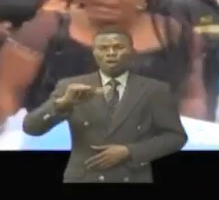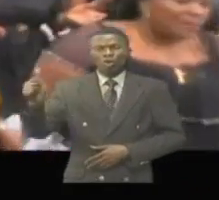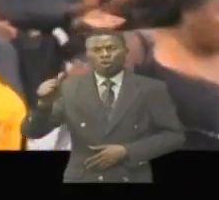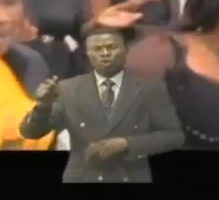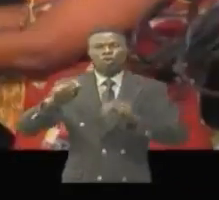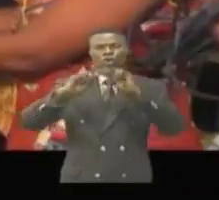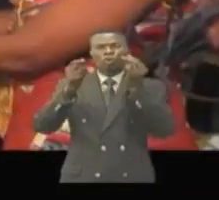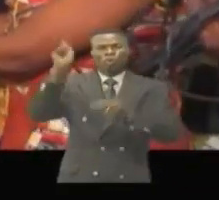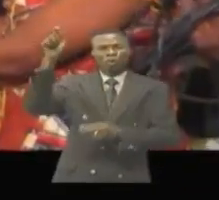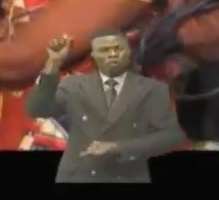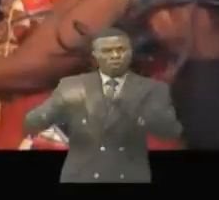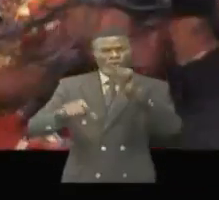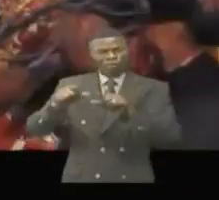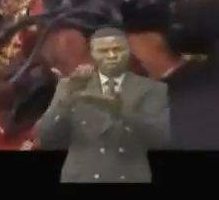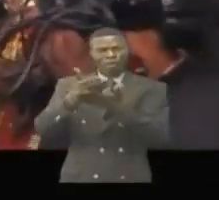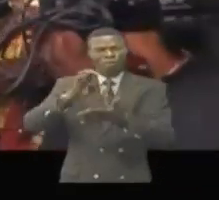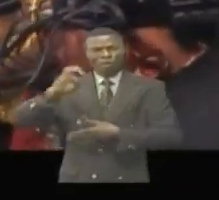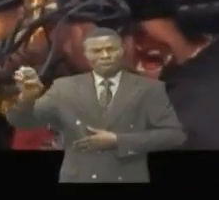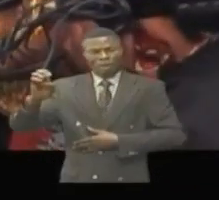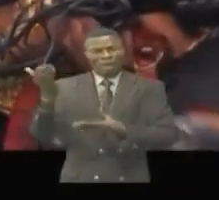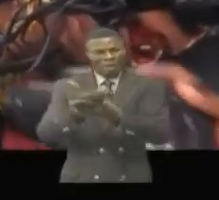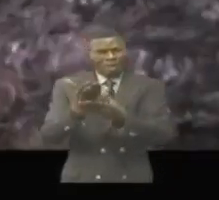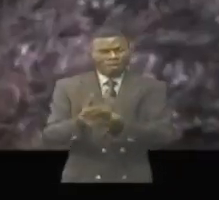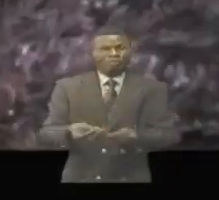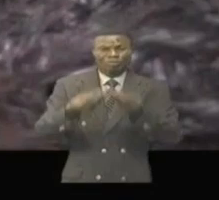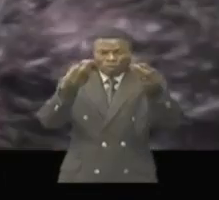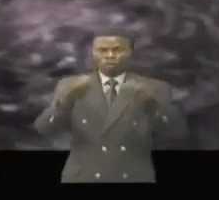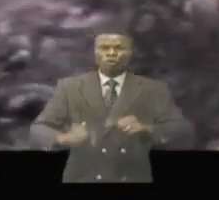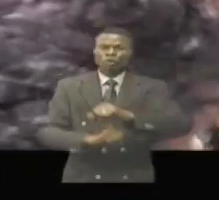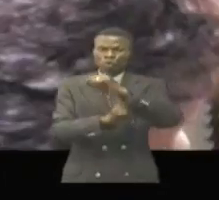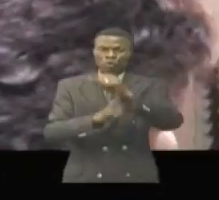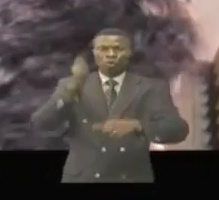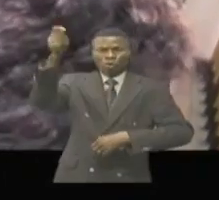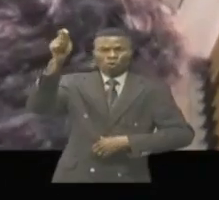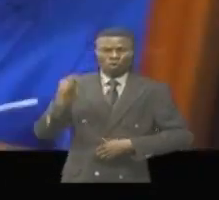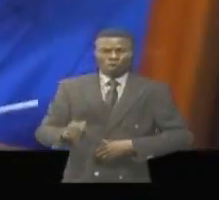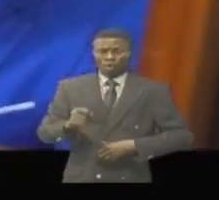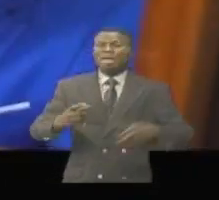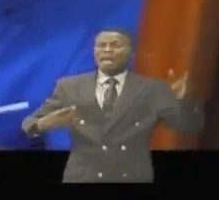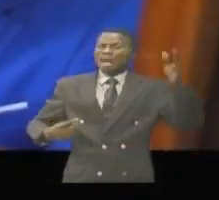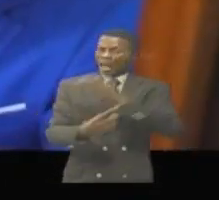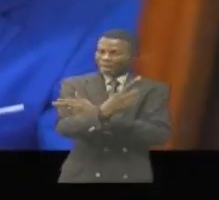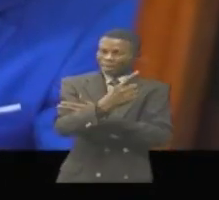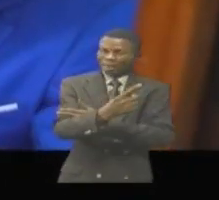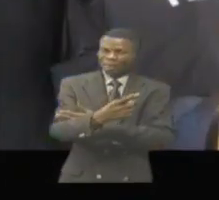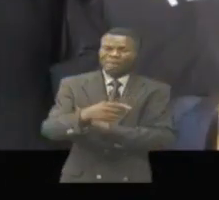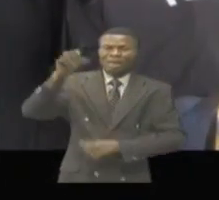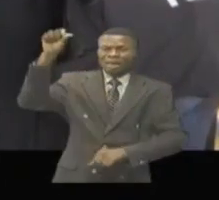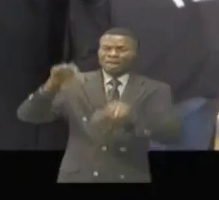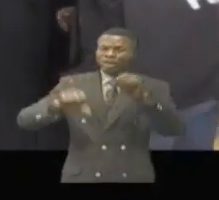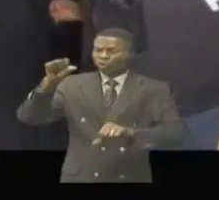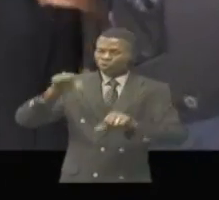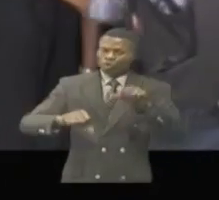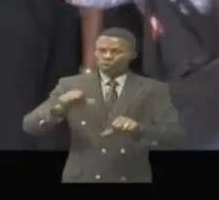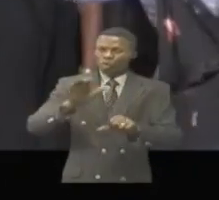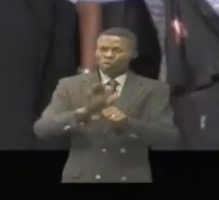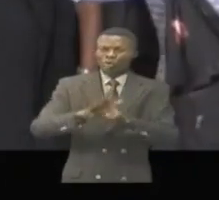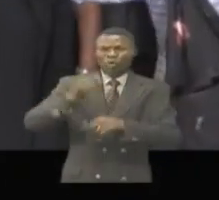du pays. Dans un mémo, des soutiens aux FARDC et des dénonciations de l'agression de la RDC par le Rwanda, lu devant les deux chambres du